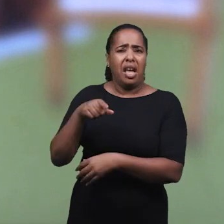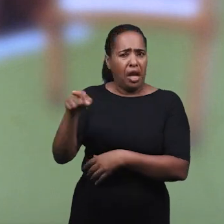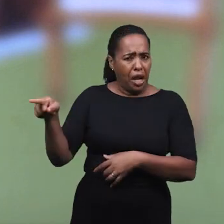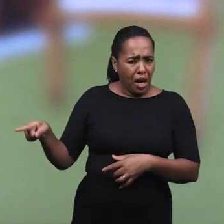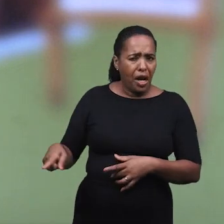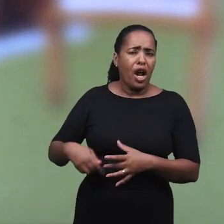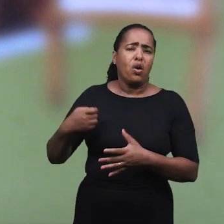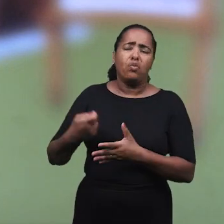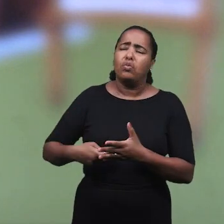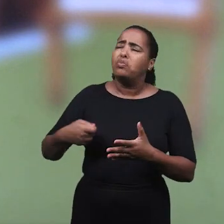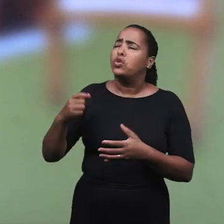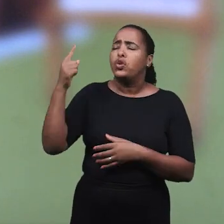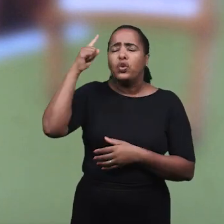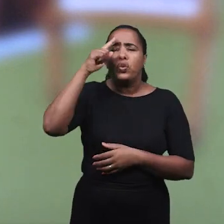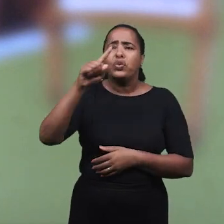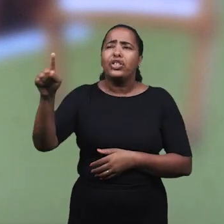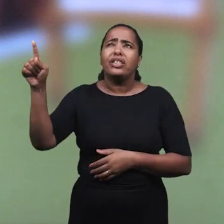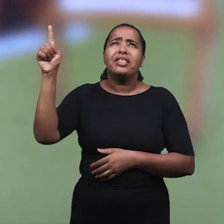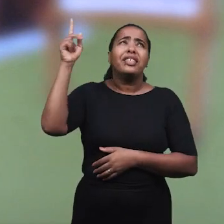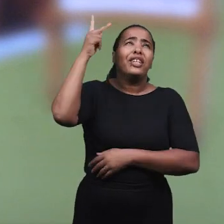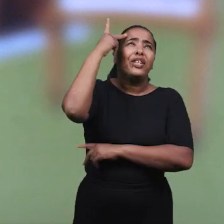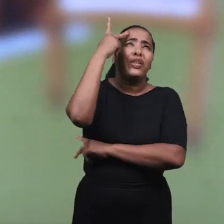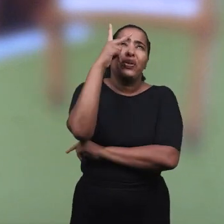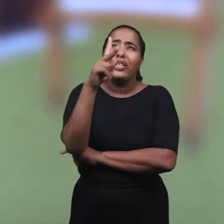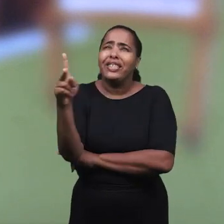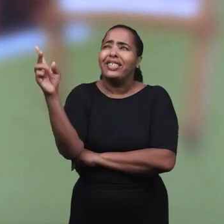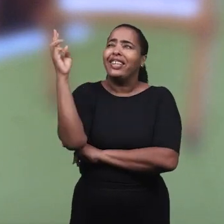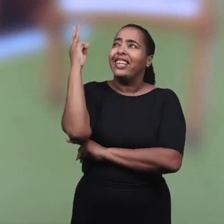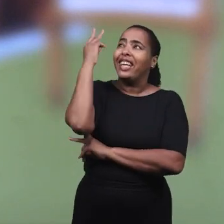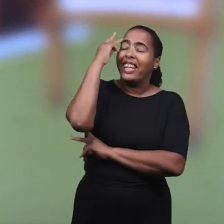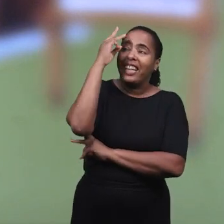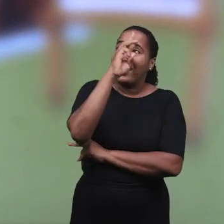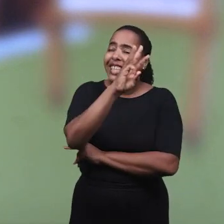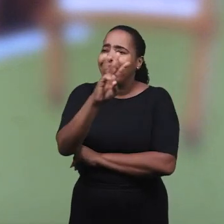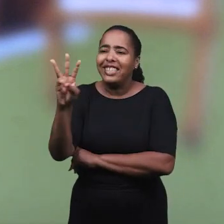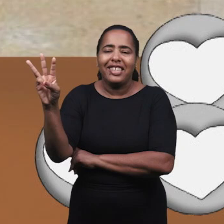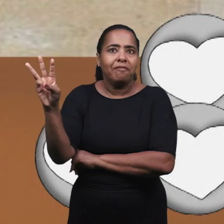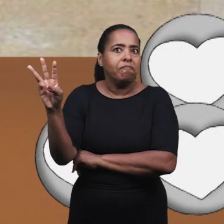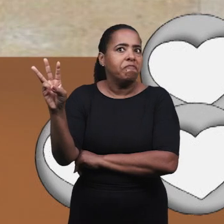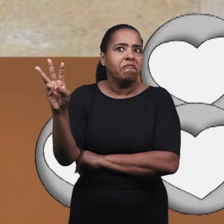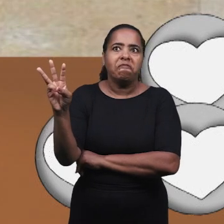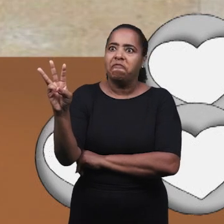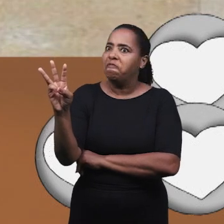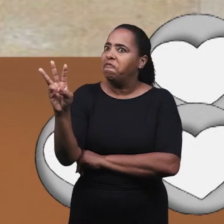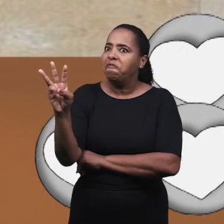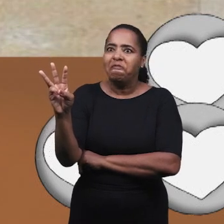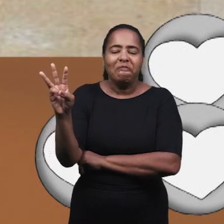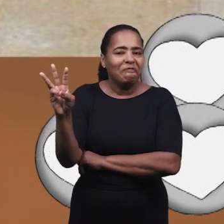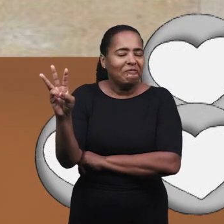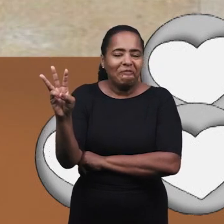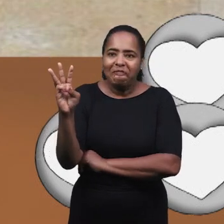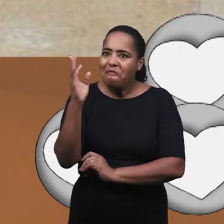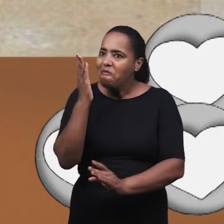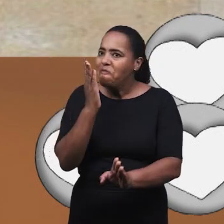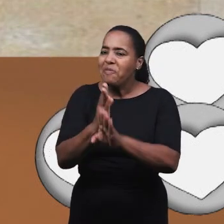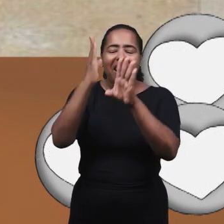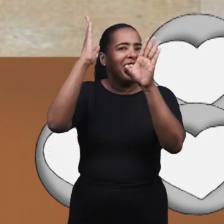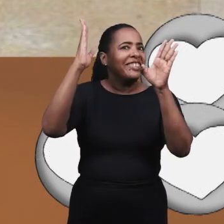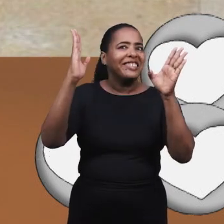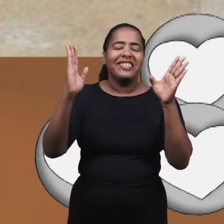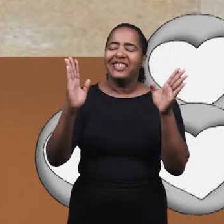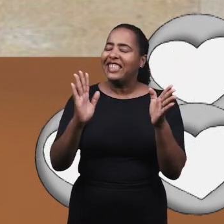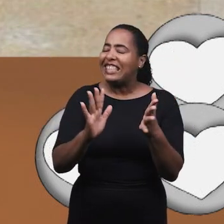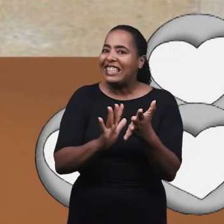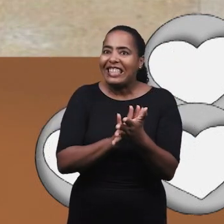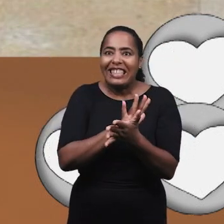le découvrent, ils allaient gagner un prix. Ils ont bataillé 1 jour, 2 jours, 3 jours, rien. Ils n'ont pas